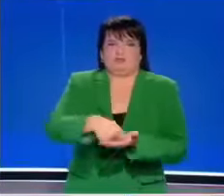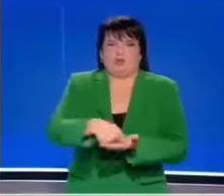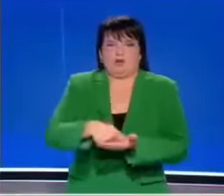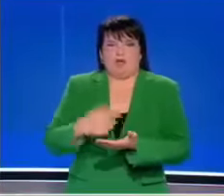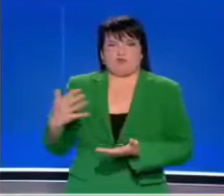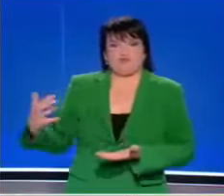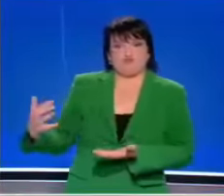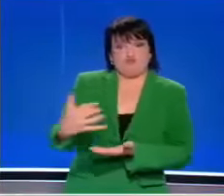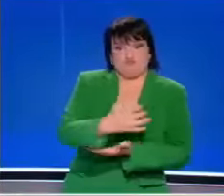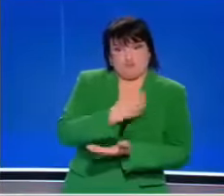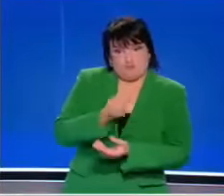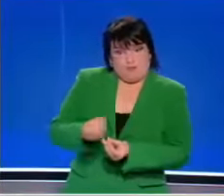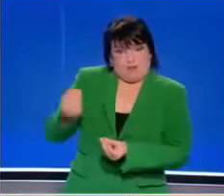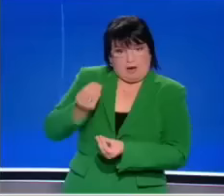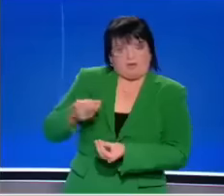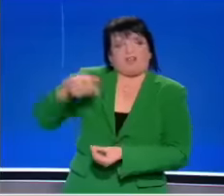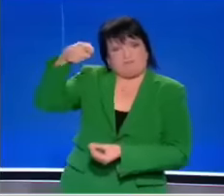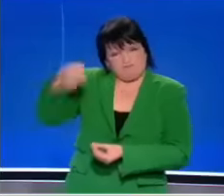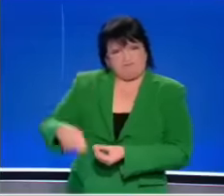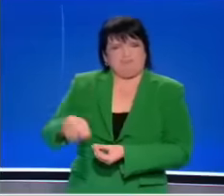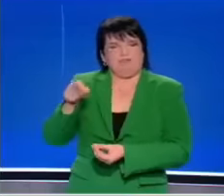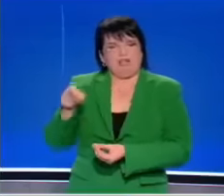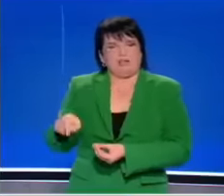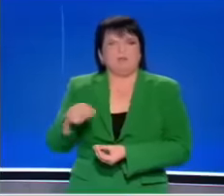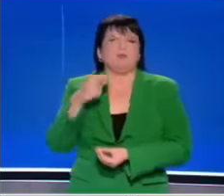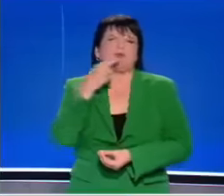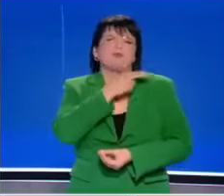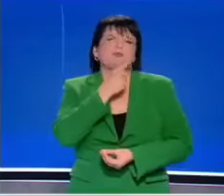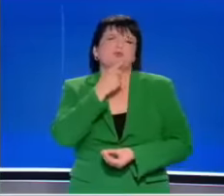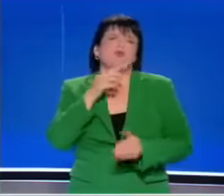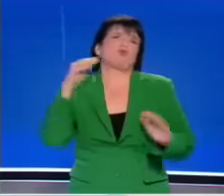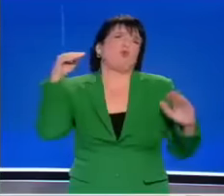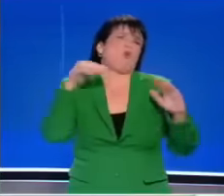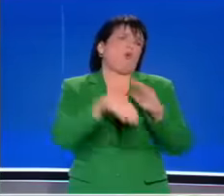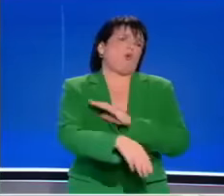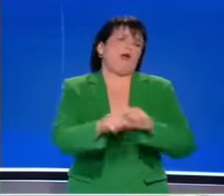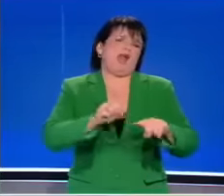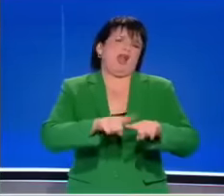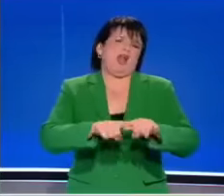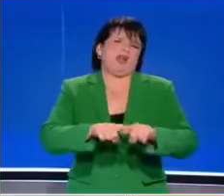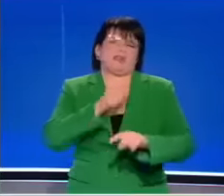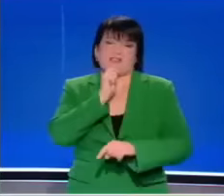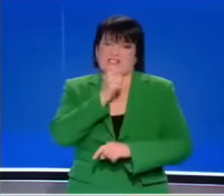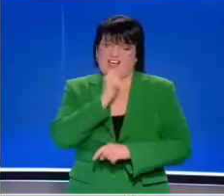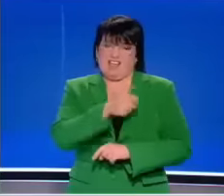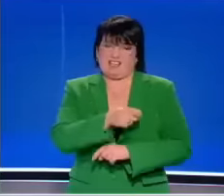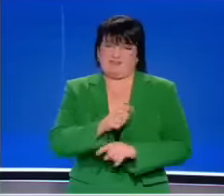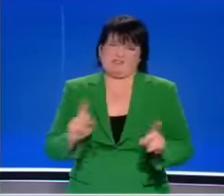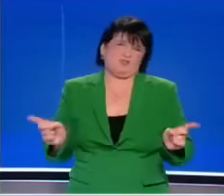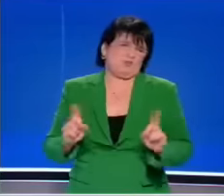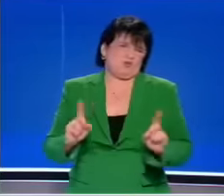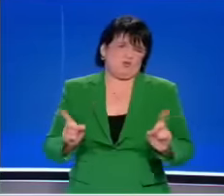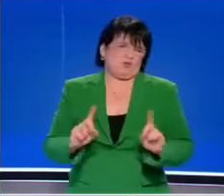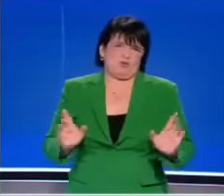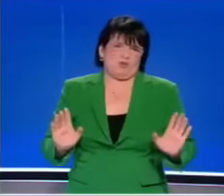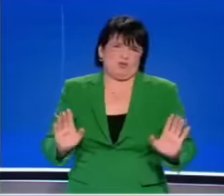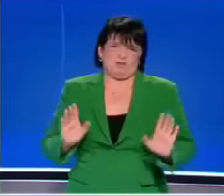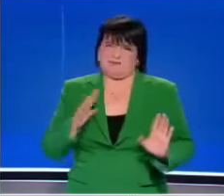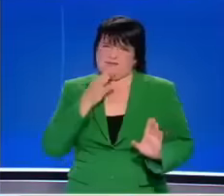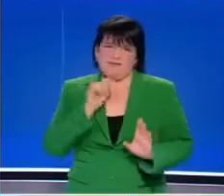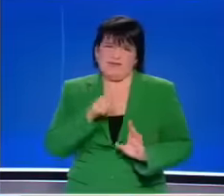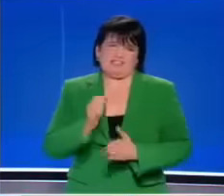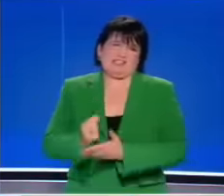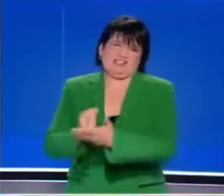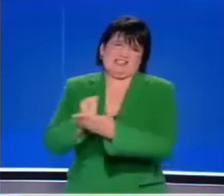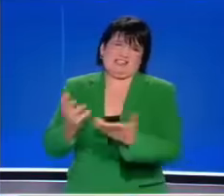υπερκέρδη τους στα υπερκέρδη τους και ο πρωθυπουργός λέει ότι αυτό θα χαροποιήσει τη χώρα σε συνέντευξή του το είπε αυτό μάλιστα ότι αυτό θα χρεοκοπήσει τη